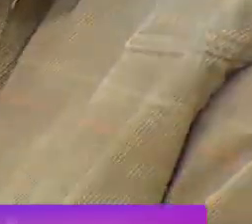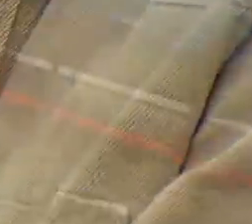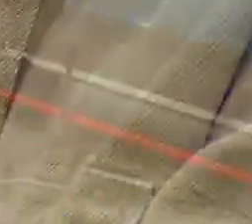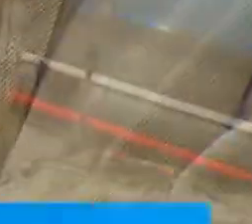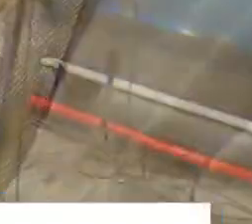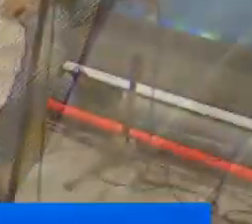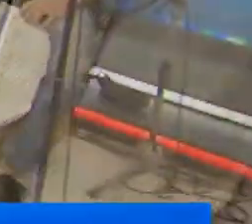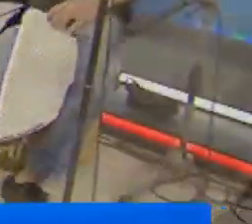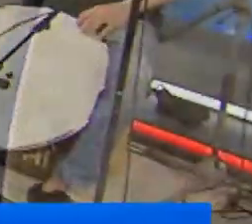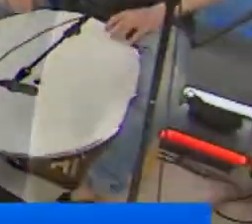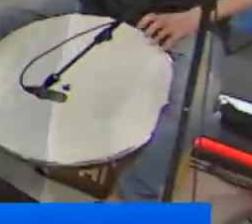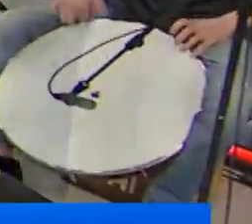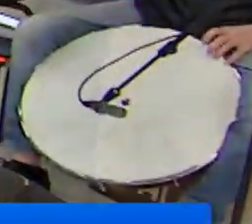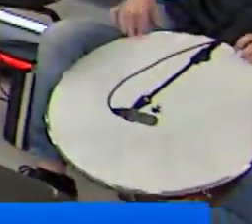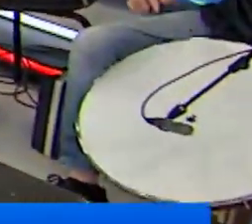O